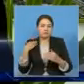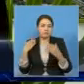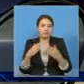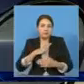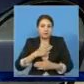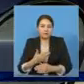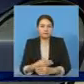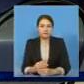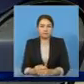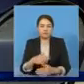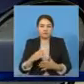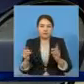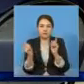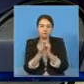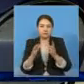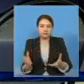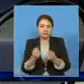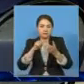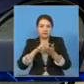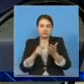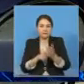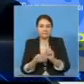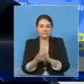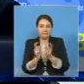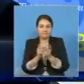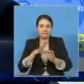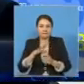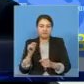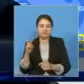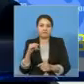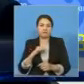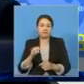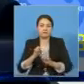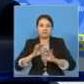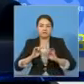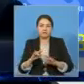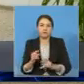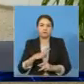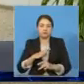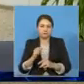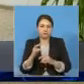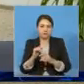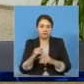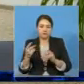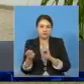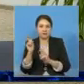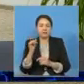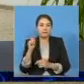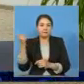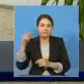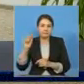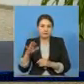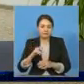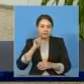мы. В ходе встречи поднимались вопросы хода конфликта в Афганистане. Ветераны рассказывали о подвигах храмтаучан в той войне. Представители